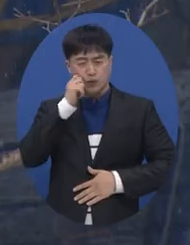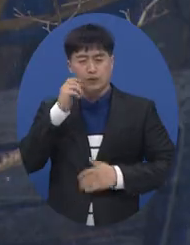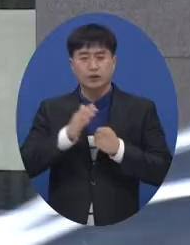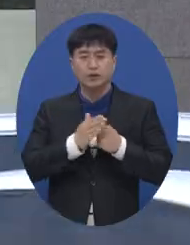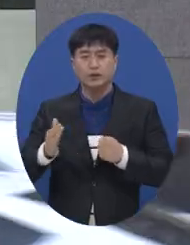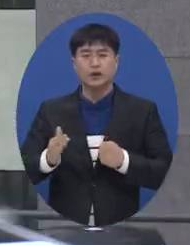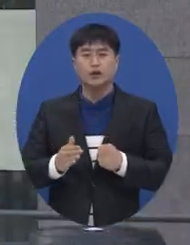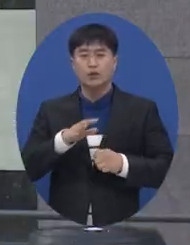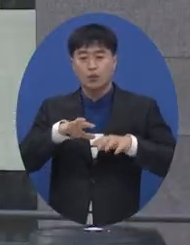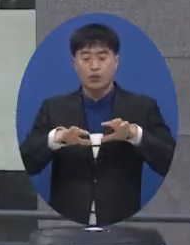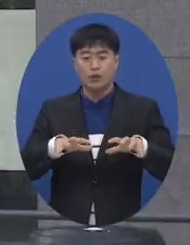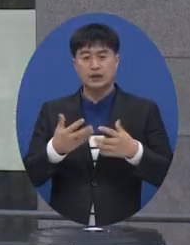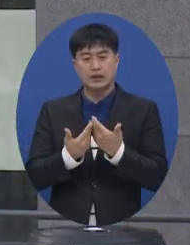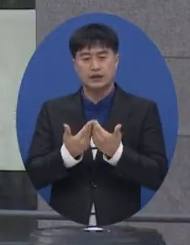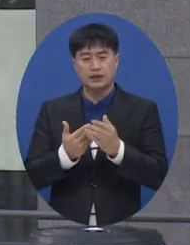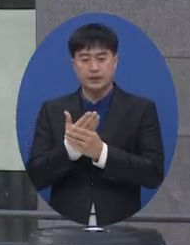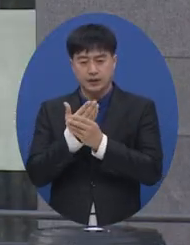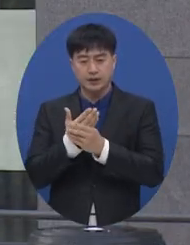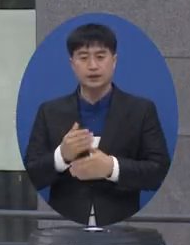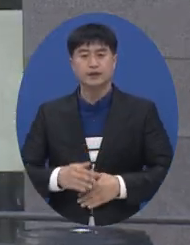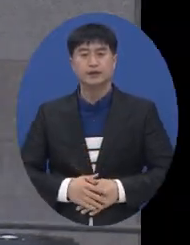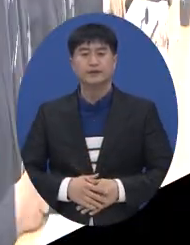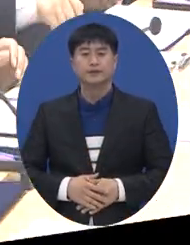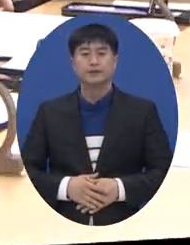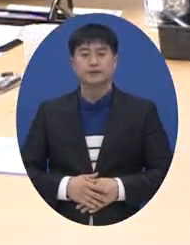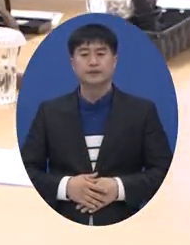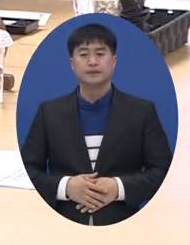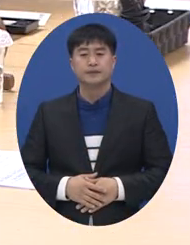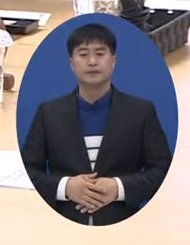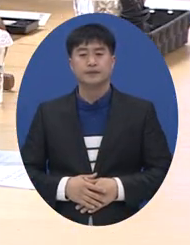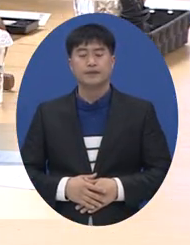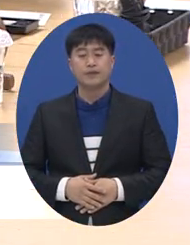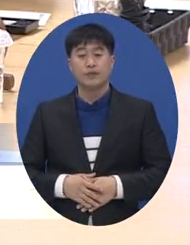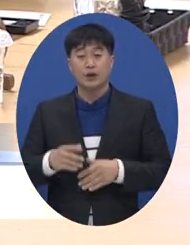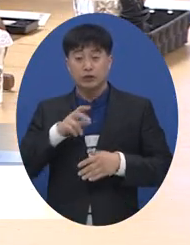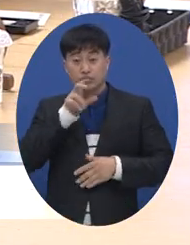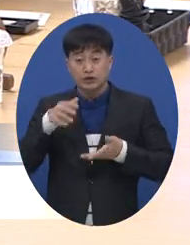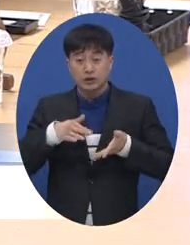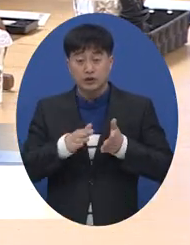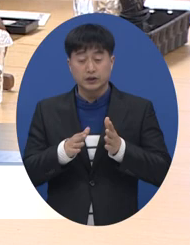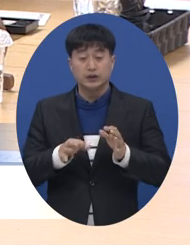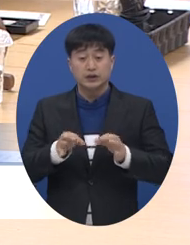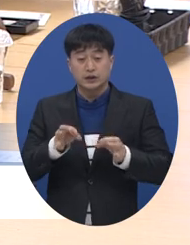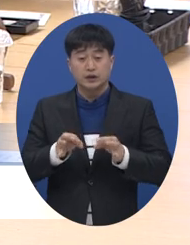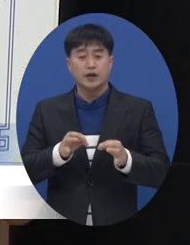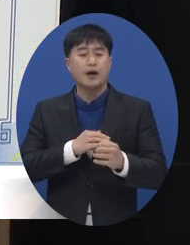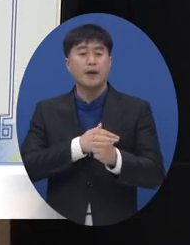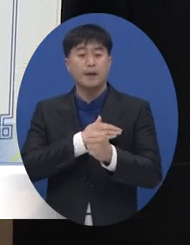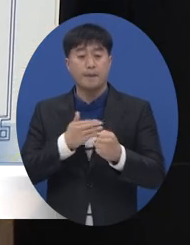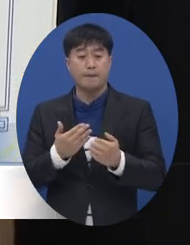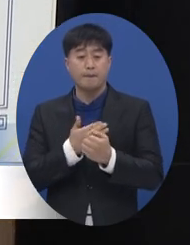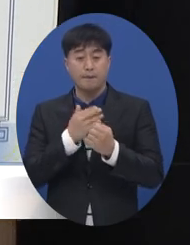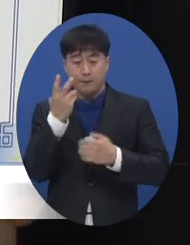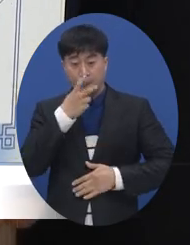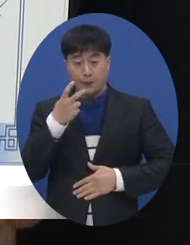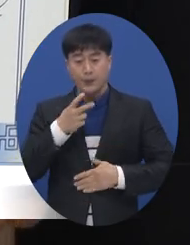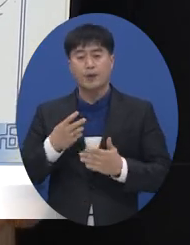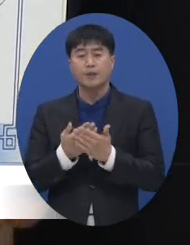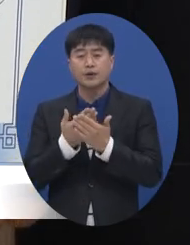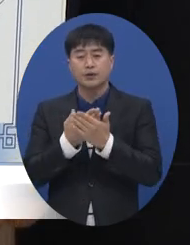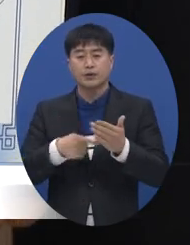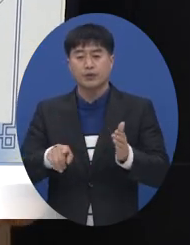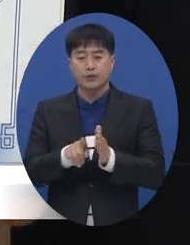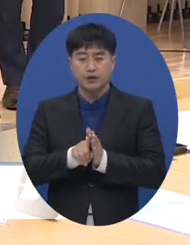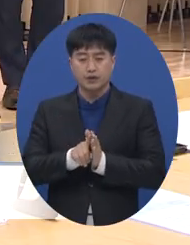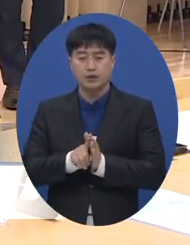탓에 곳곳에서 갈등이 발생하고 있는 겁니다. 골목 상권 보호와 활성화를 위해 경기도와 수원, 고양, 용인